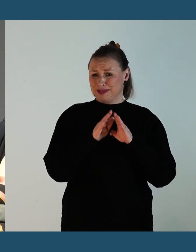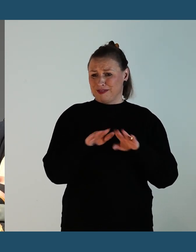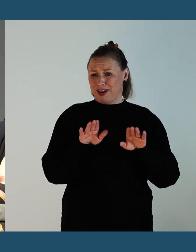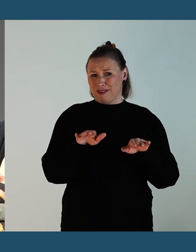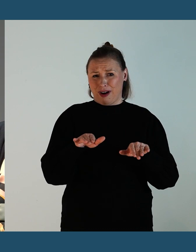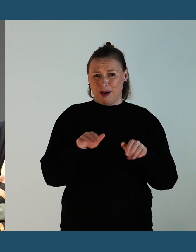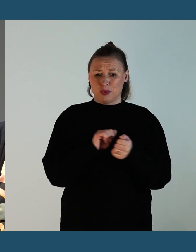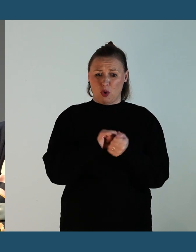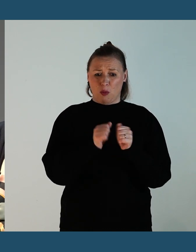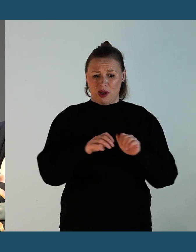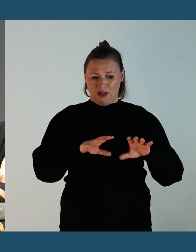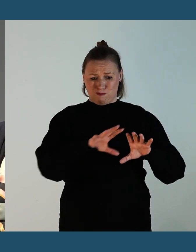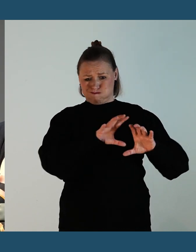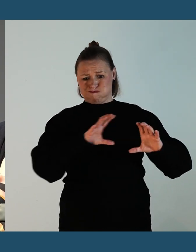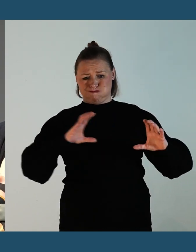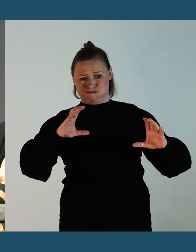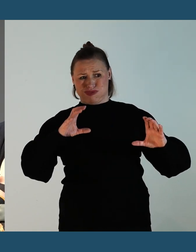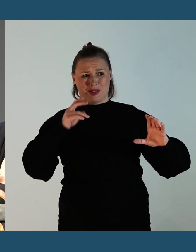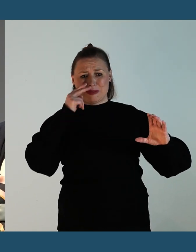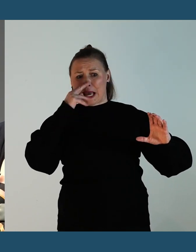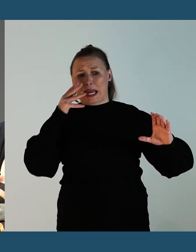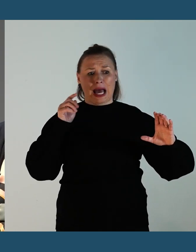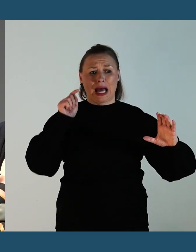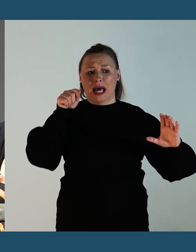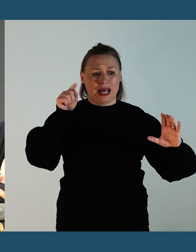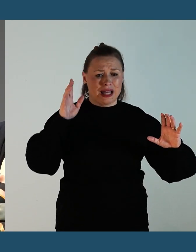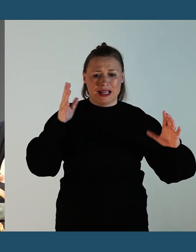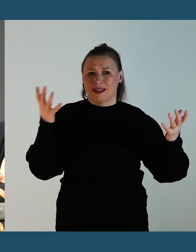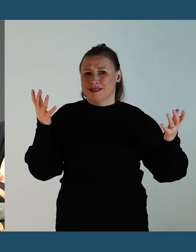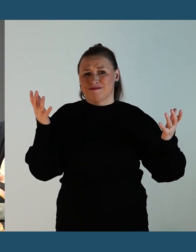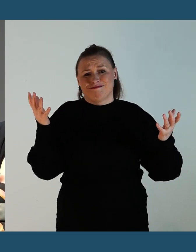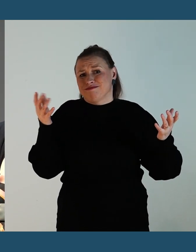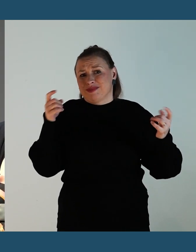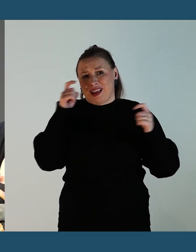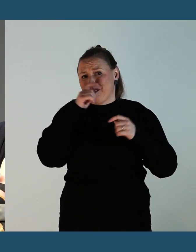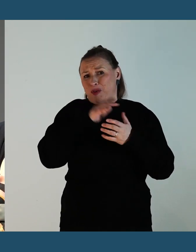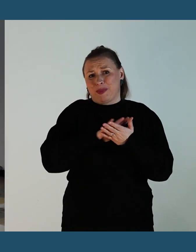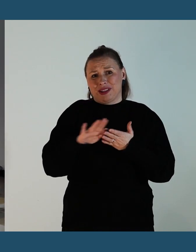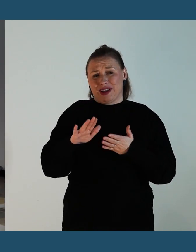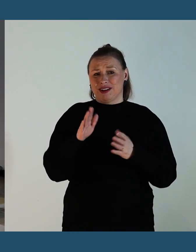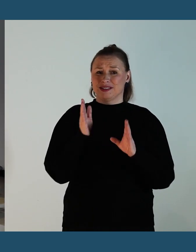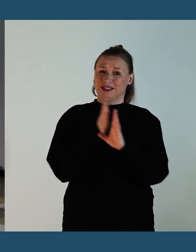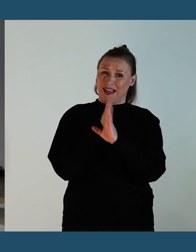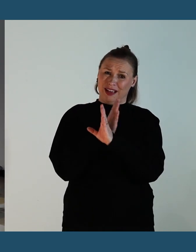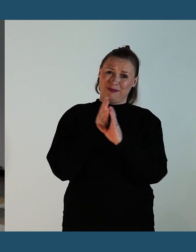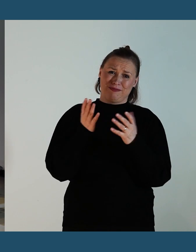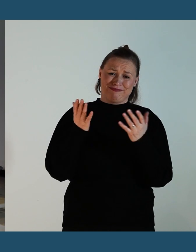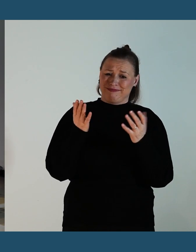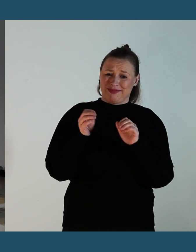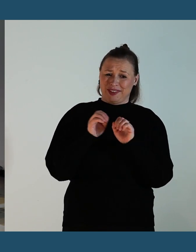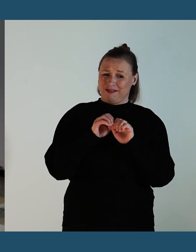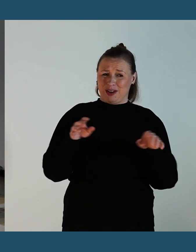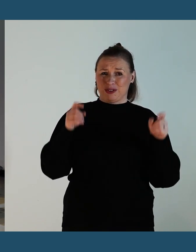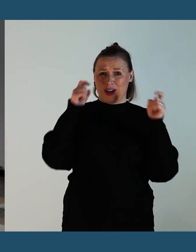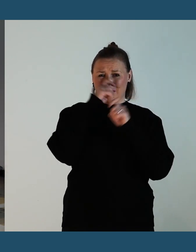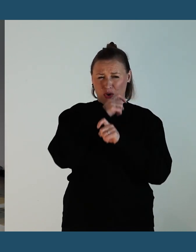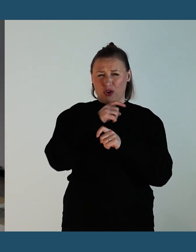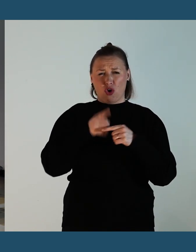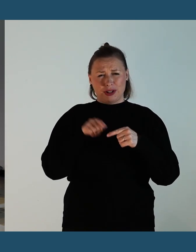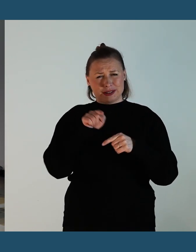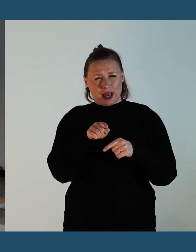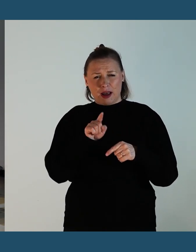nämä, niin ei voi mitään. Että sekin on sellainen, mitä meillä pitäisi olla aivan omaa